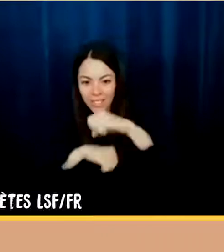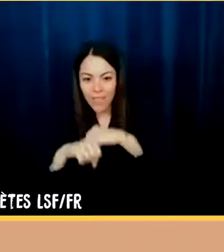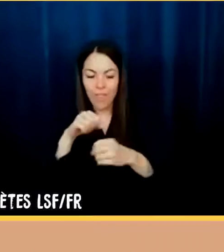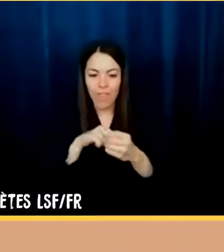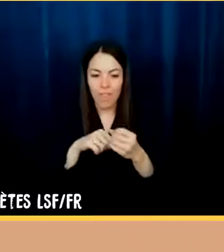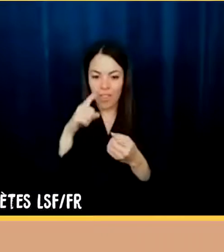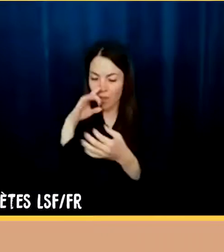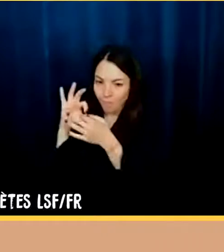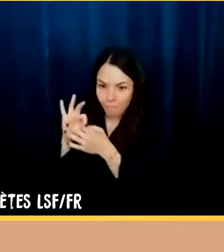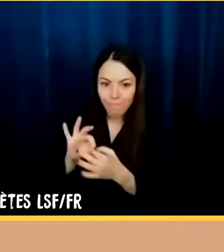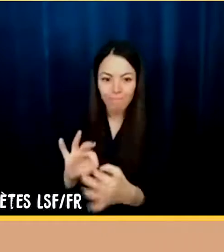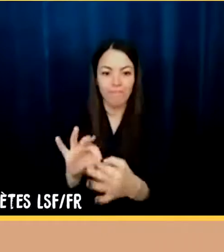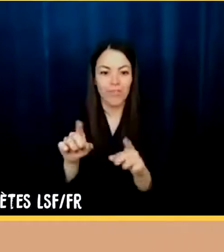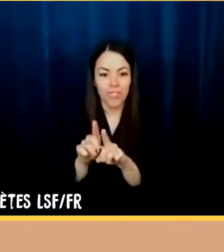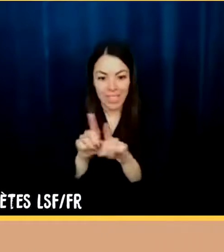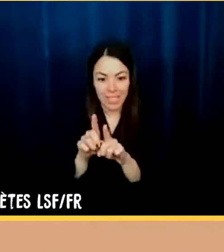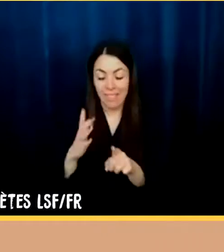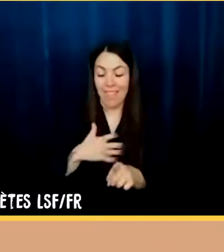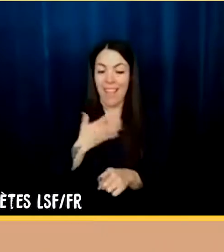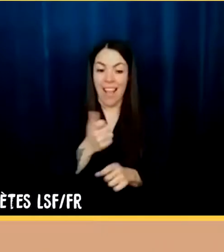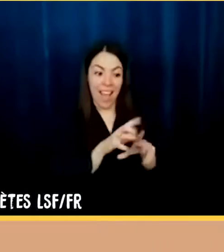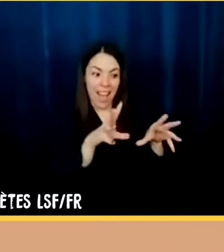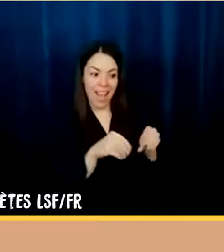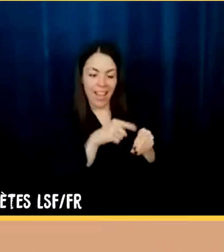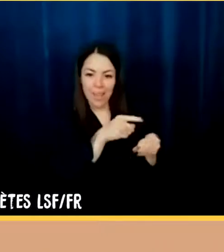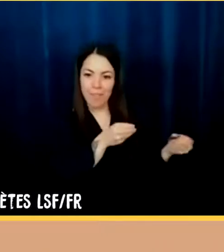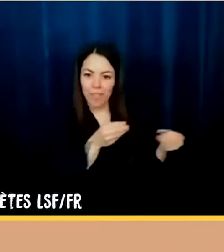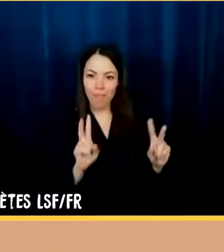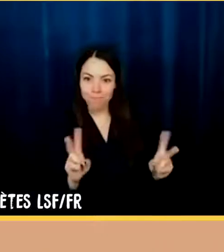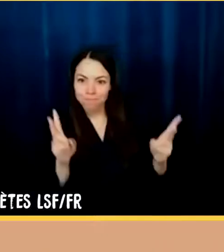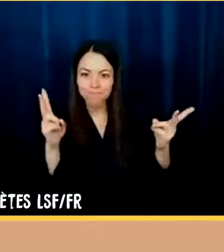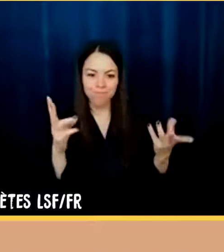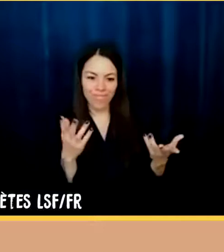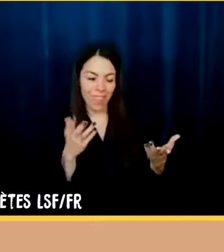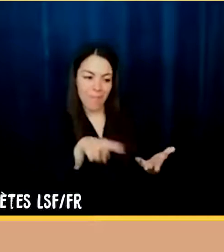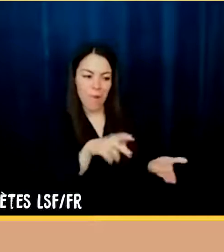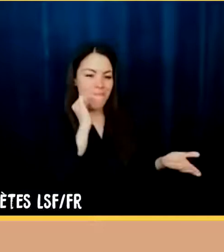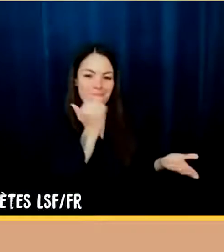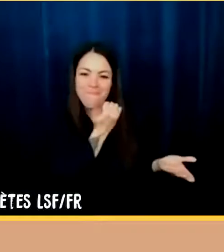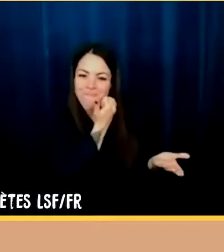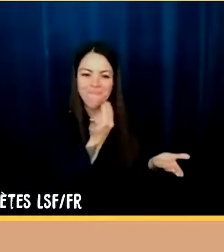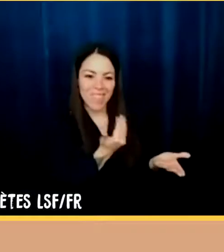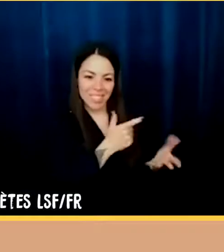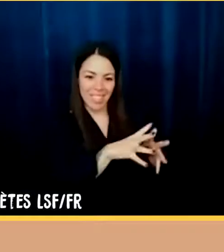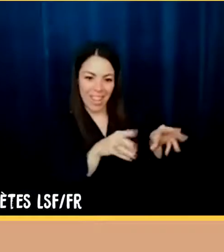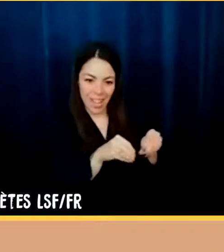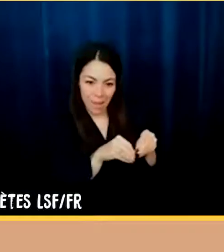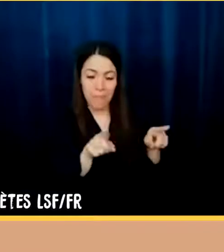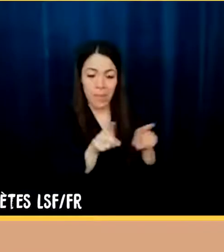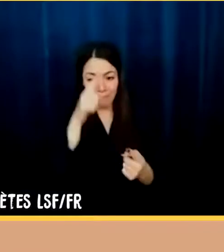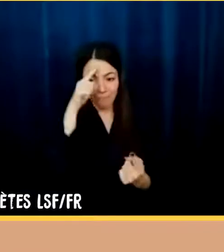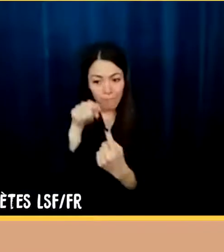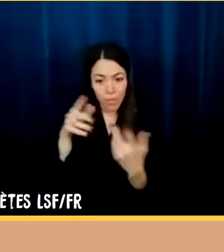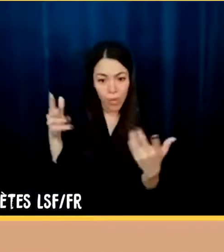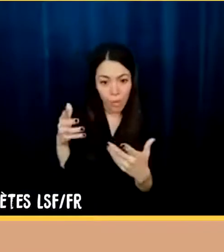continuité, d'animer avec une super équipe que j'embrasse aussi. Et ces groupes ont pour vocation de répondre à un besoin repéré